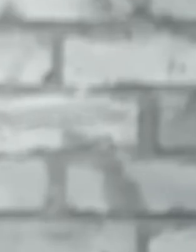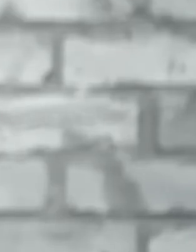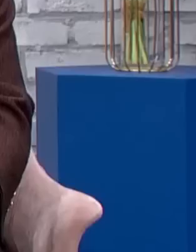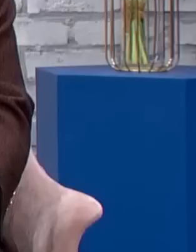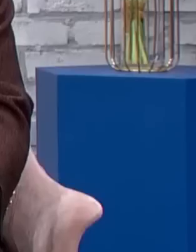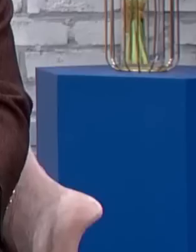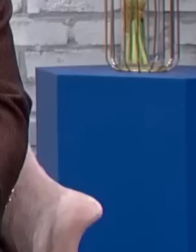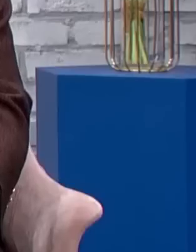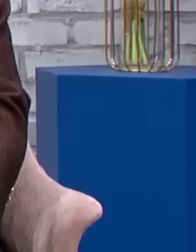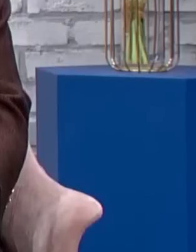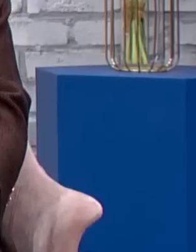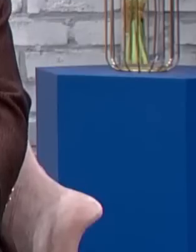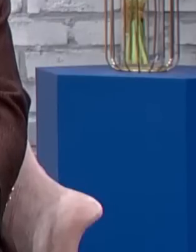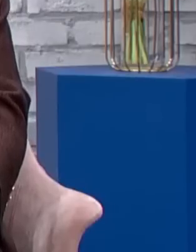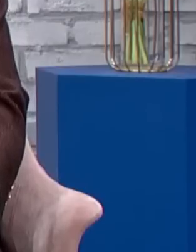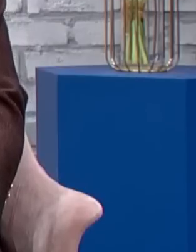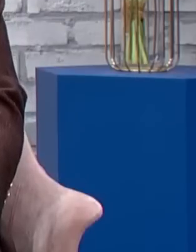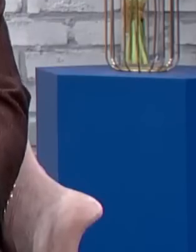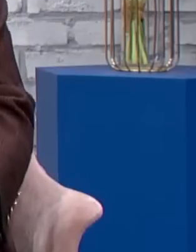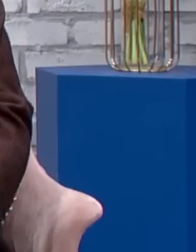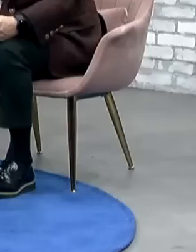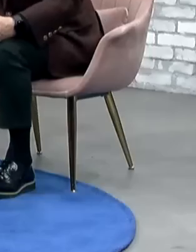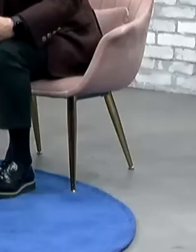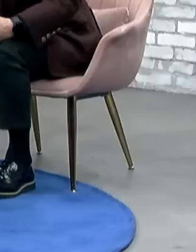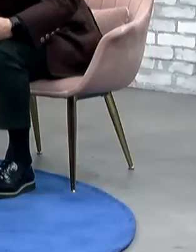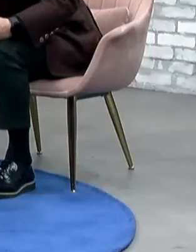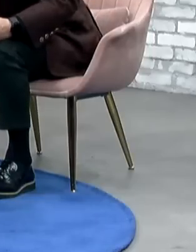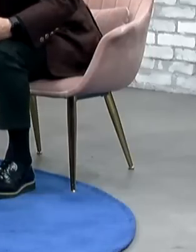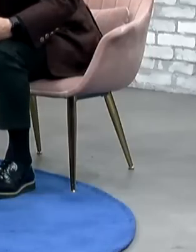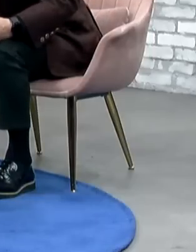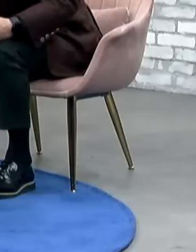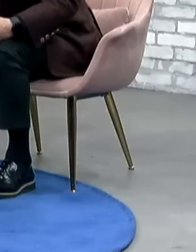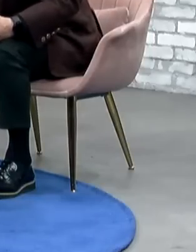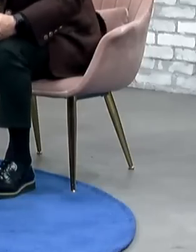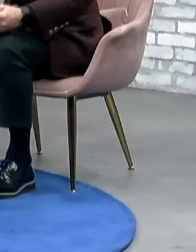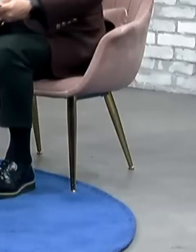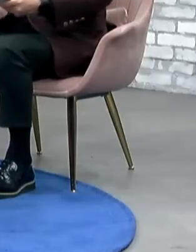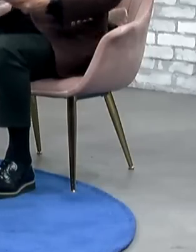보내셨어요. 조혜숙 집사님 고맙습니다. 감사합니다.